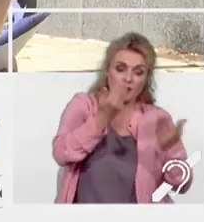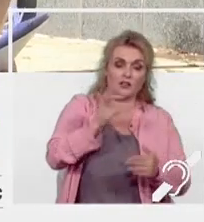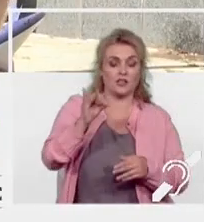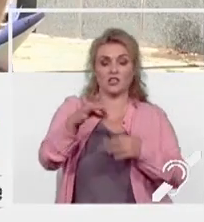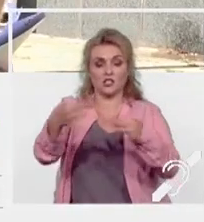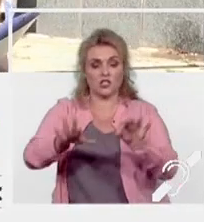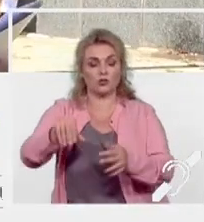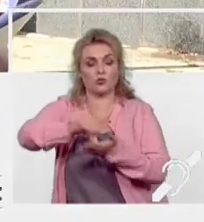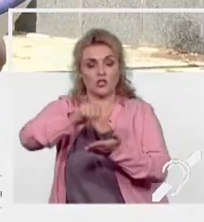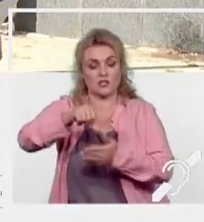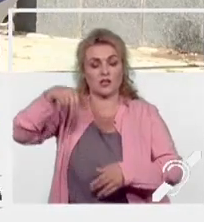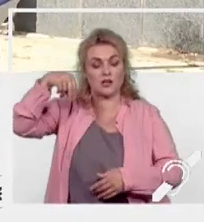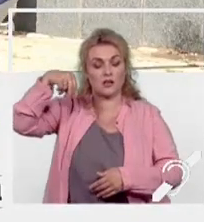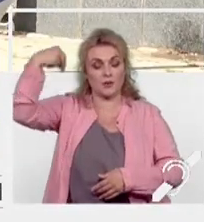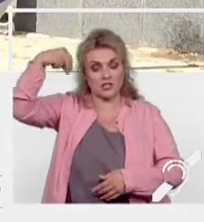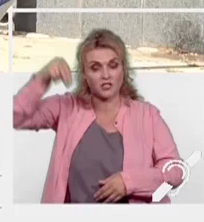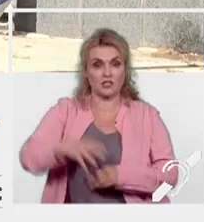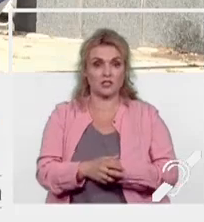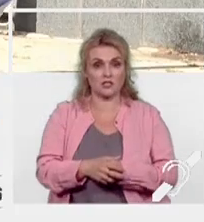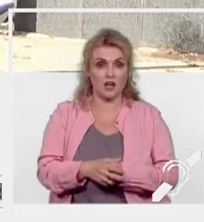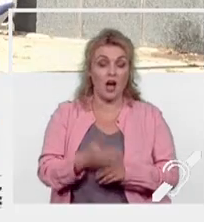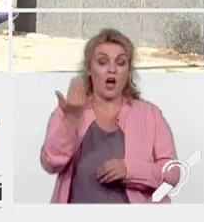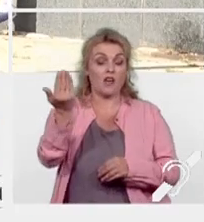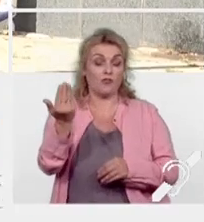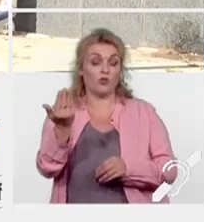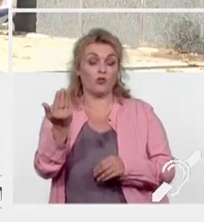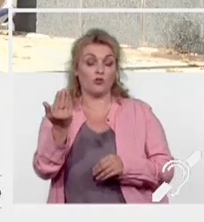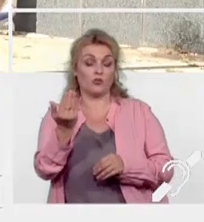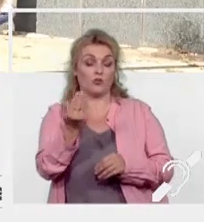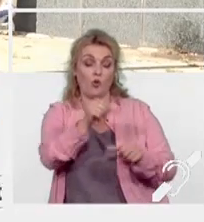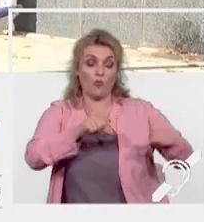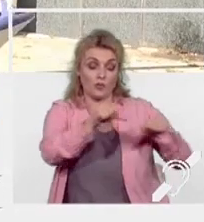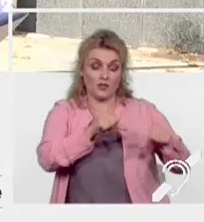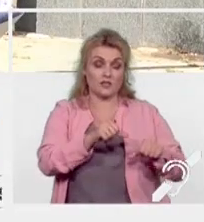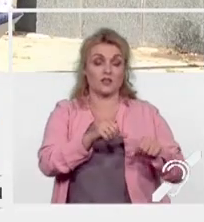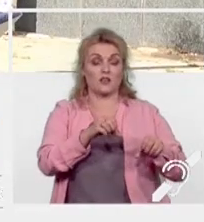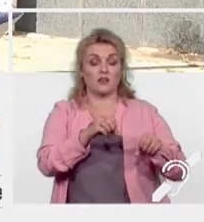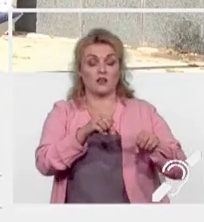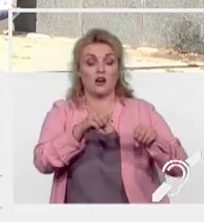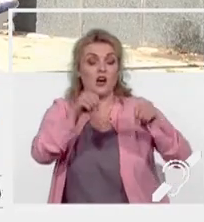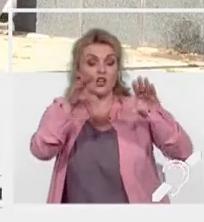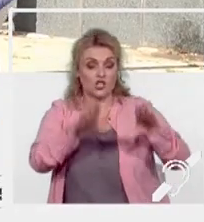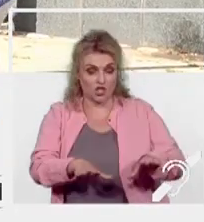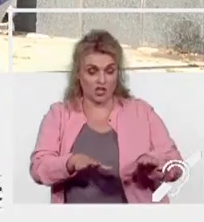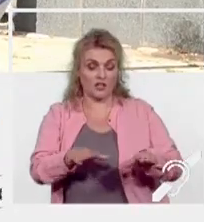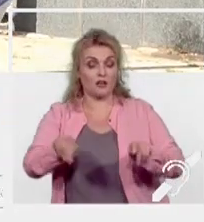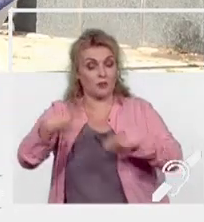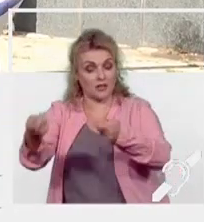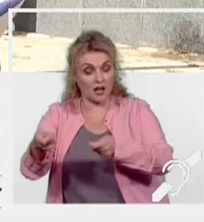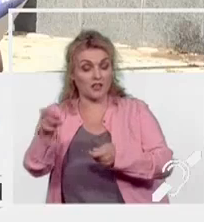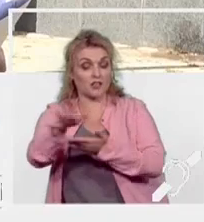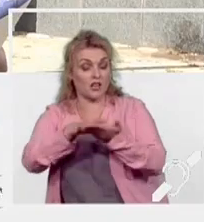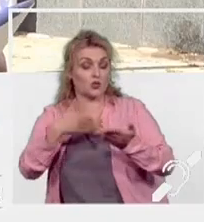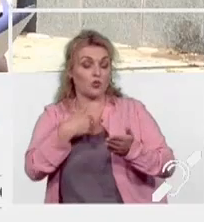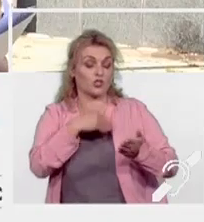prezidențiale. Hotărârea CEC a fost contestată la Curtea de Apel Chișinău, dar magistrații au respins-o ca neîntemeiată. Din blocul